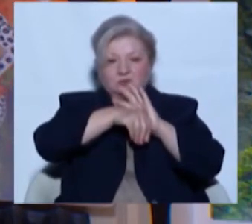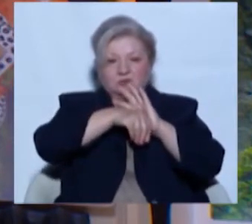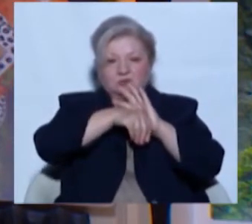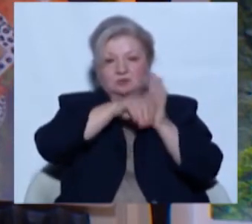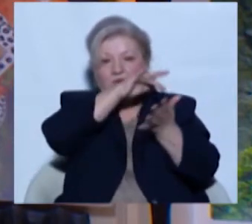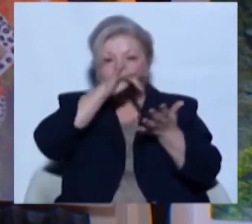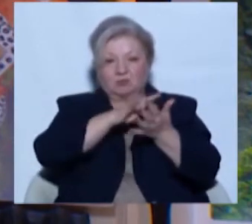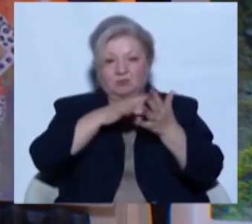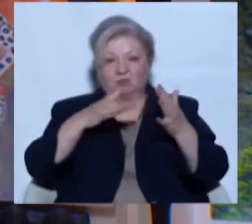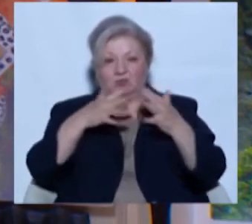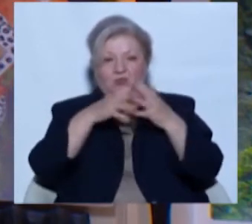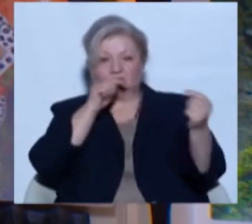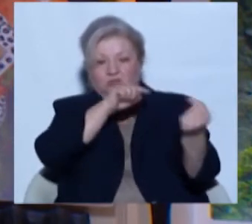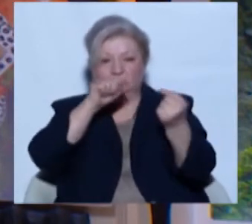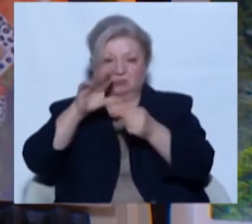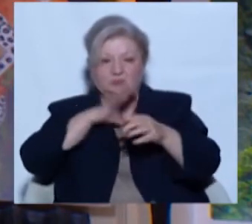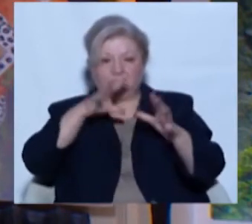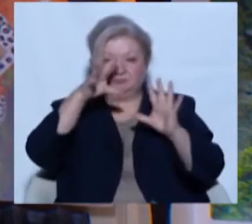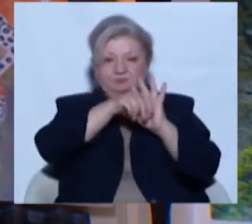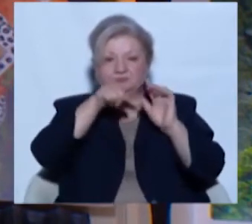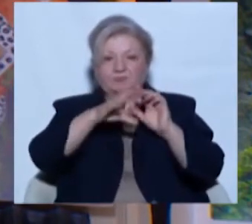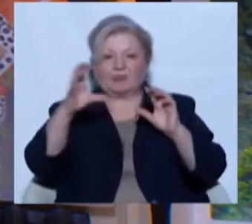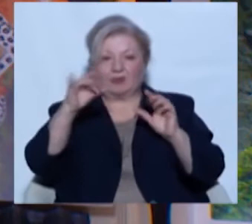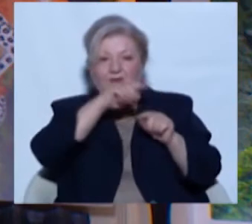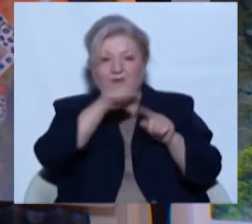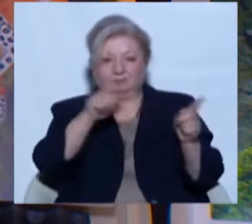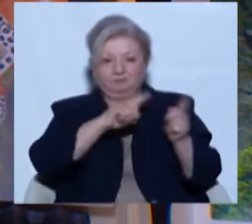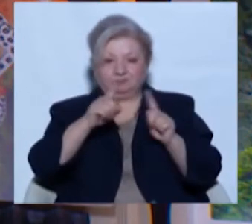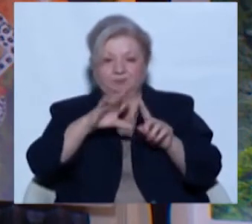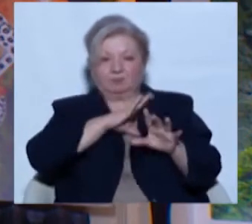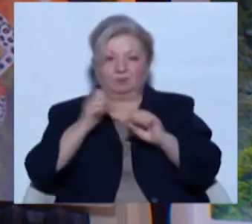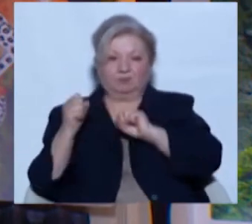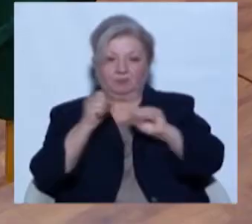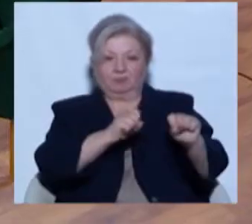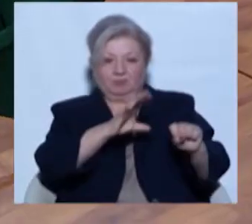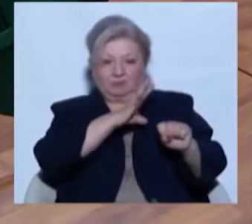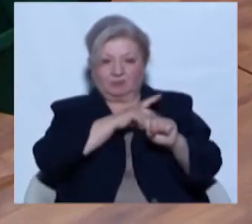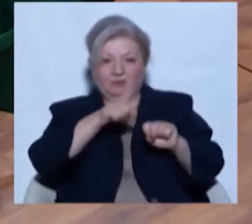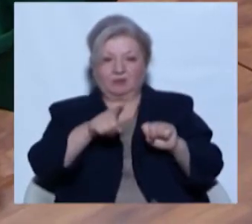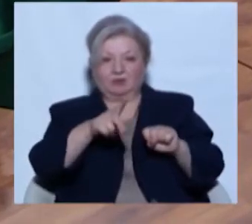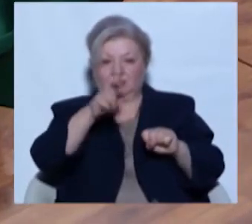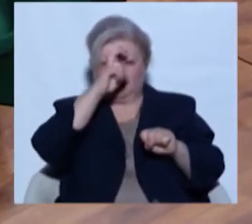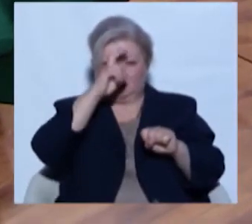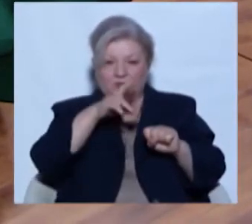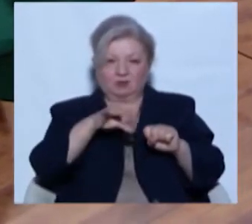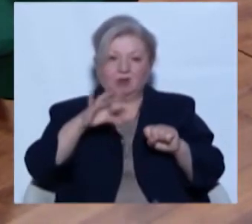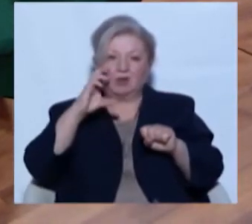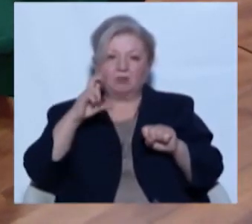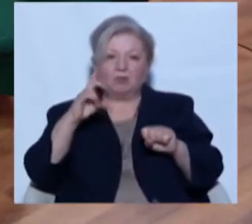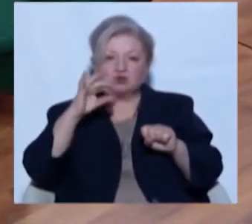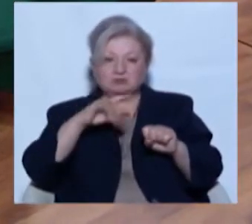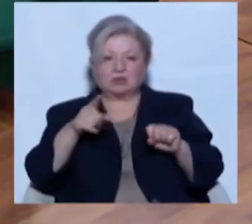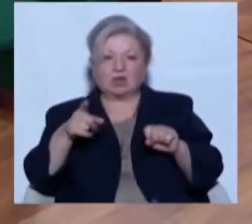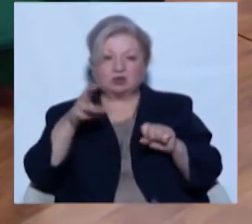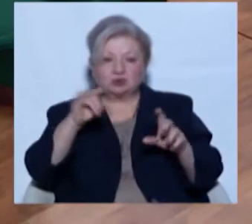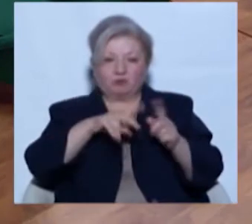სერბებმა, რომლებიც ბოსნია-ჰერცეგოვინაში ცხოვრობდნენ, სერბეთისაგან მიღებული დიდი მხარდაჭერის ხარჯზე ტერიტორიის, ბოსნია-ჰერცეგოვინის